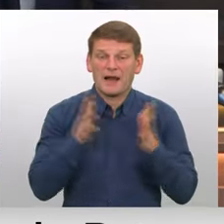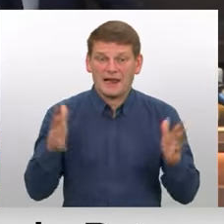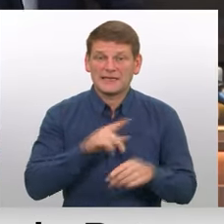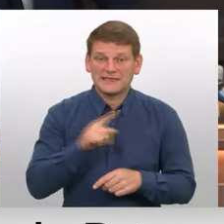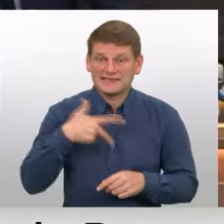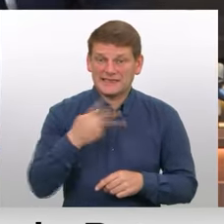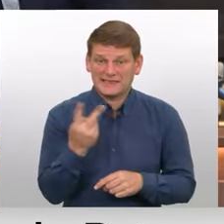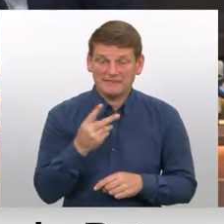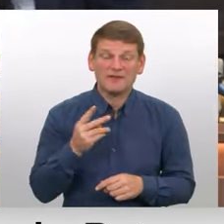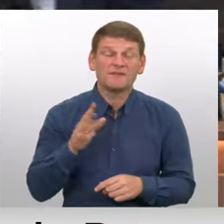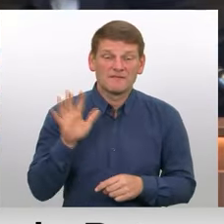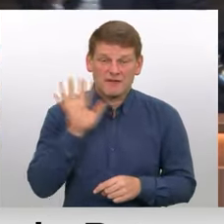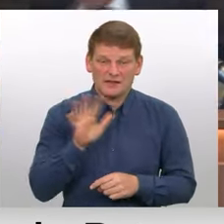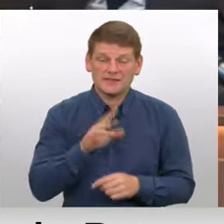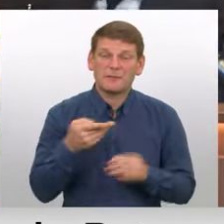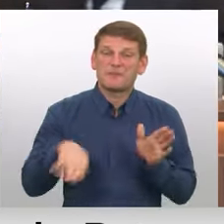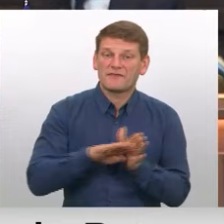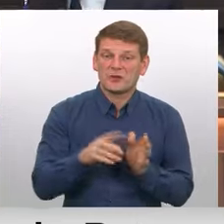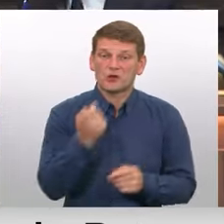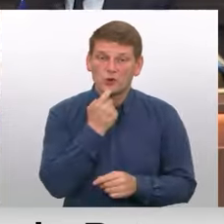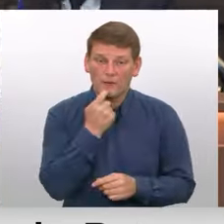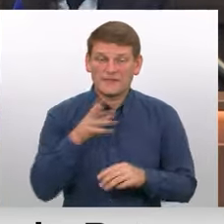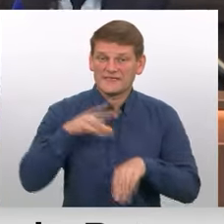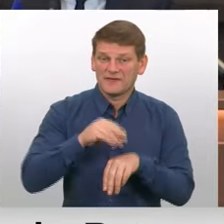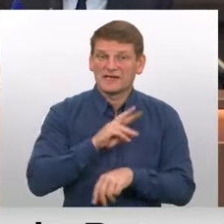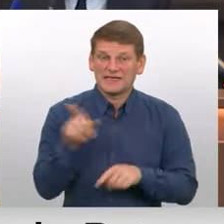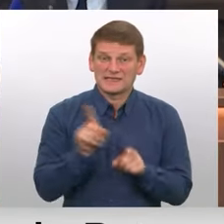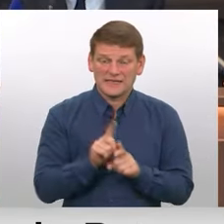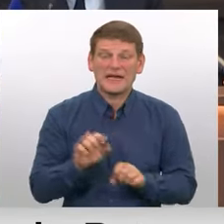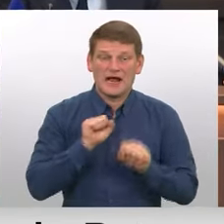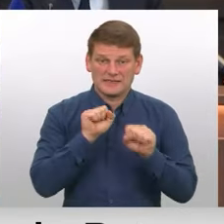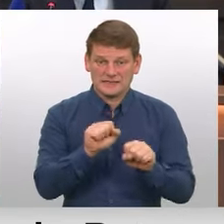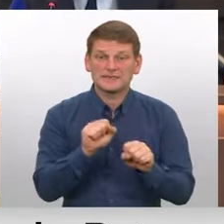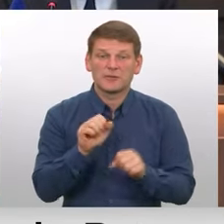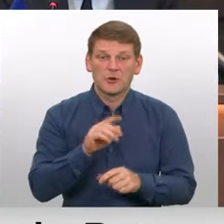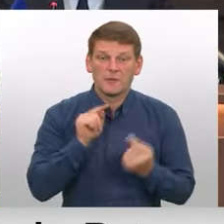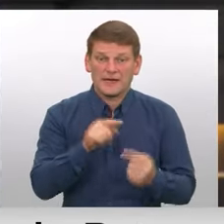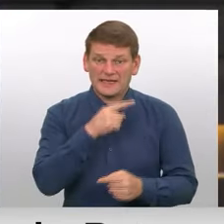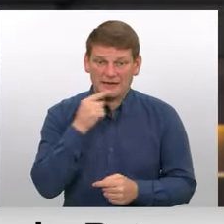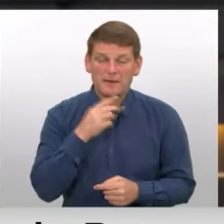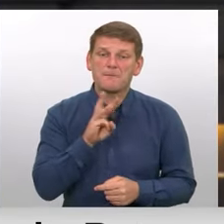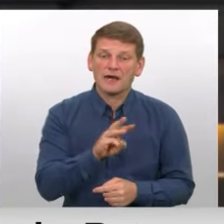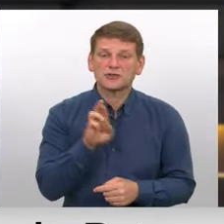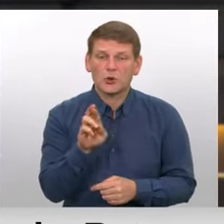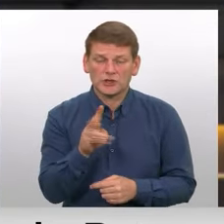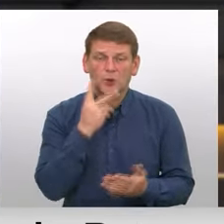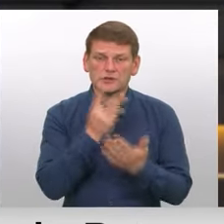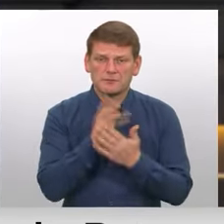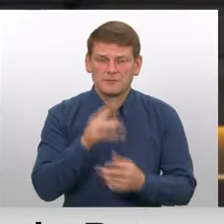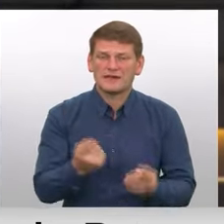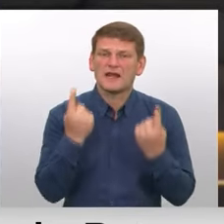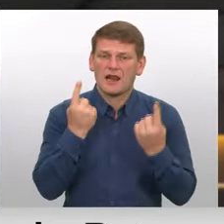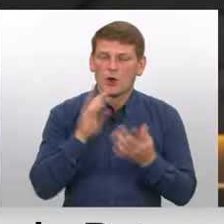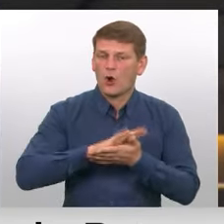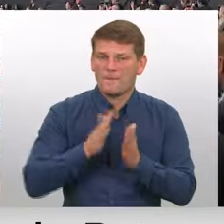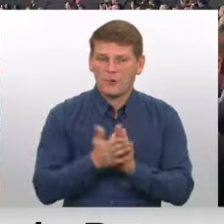valstīm. Pievienojusies ir Somija un Zviedrija, kas arī meklē aizsardzību pret Krieviju. Marks Rute tiek uzskatīts par talantīgu